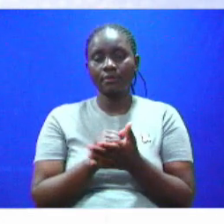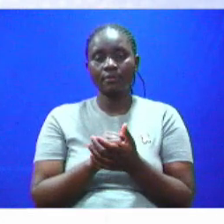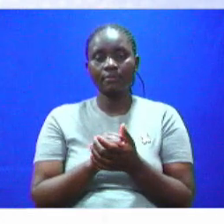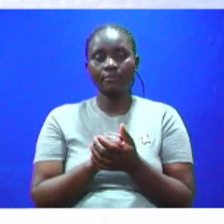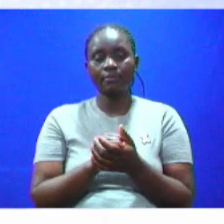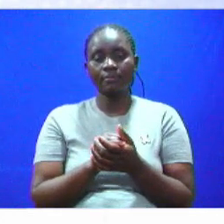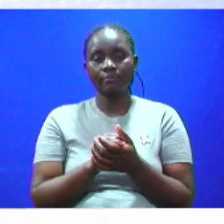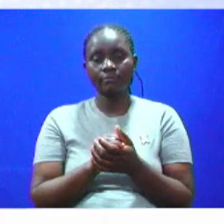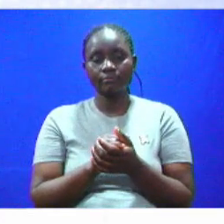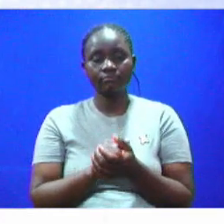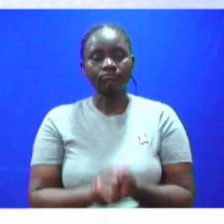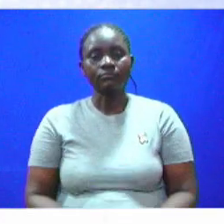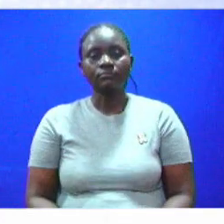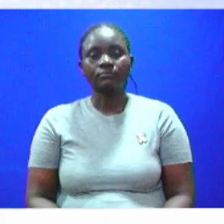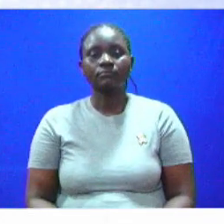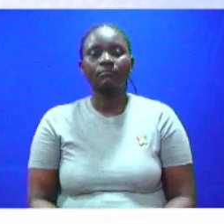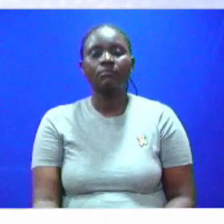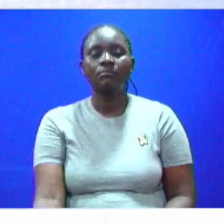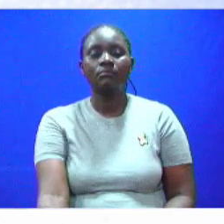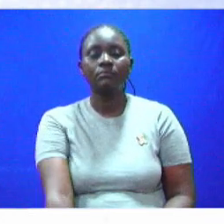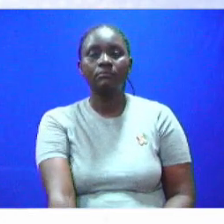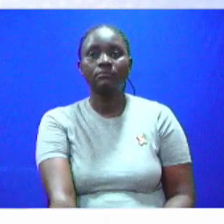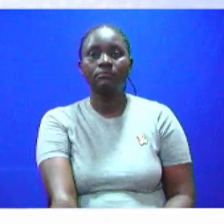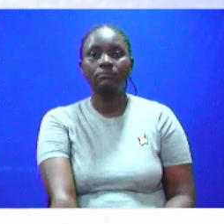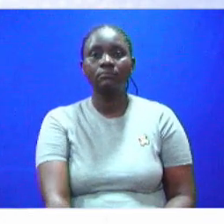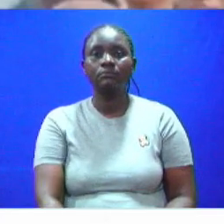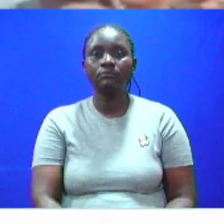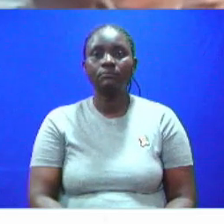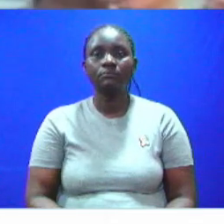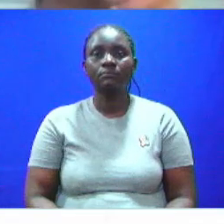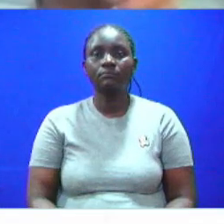Umulikito polikapukara na mange.